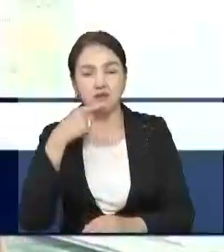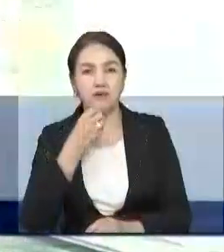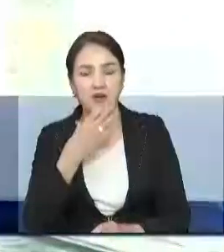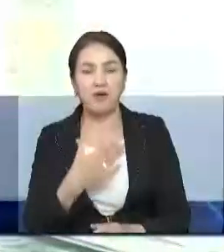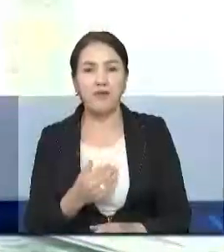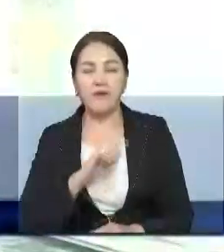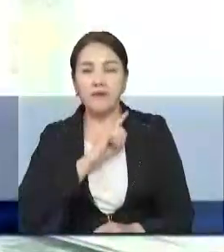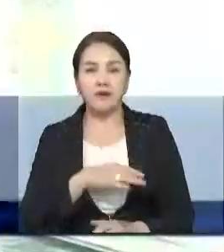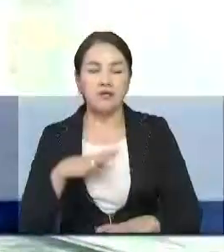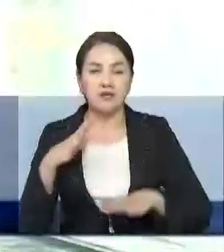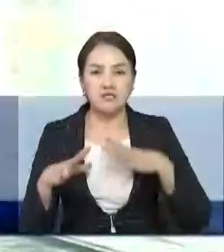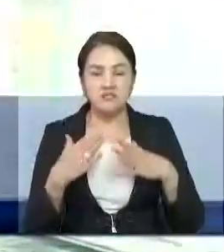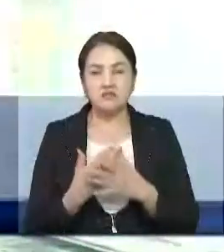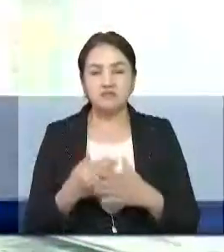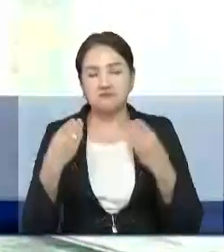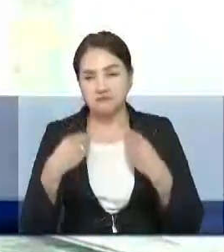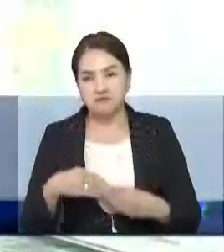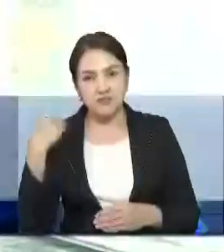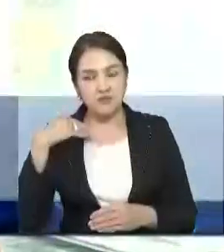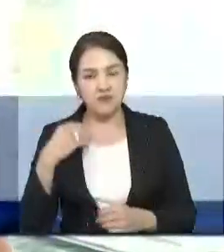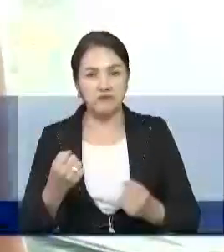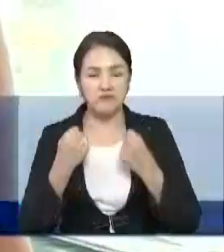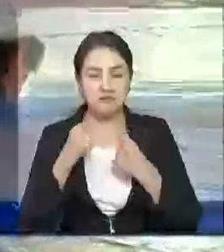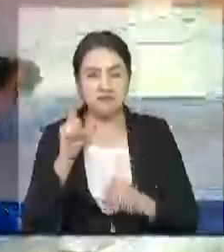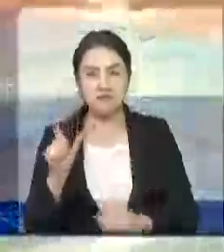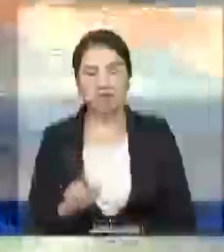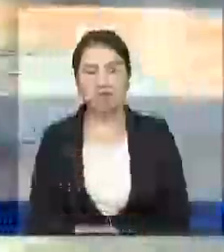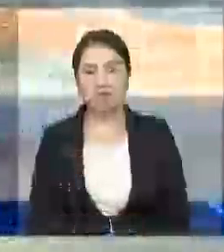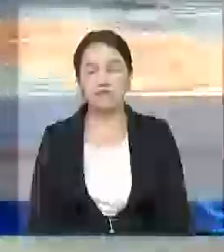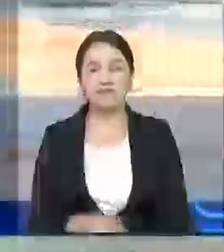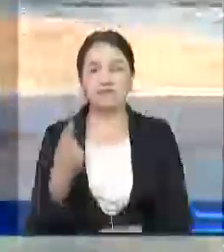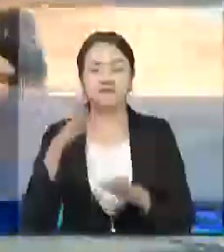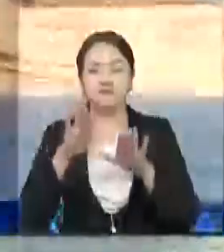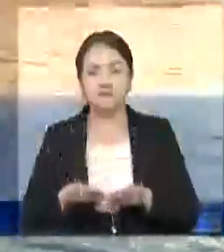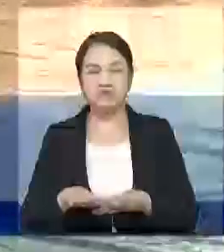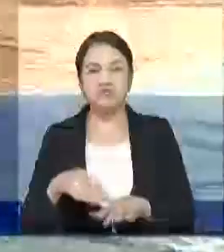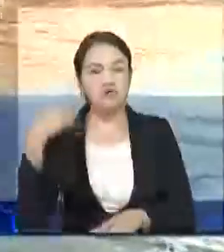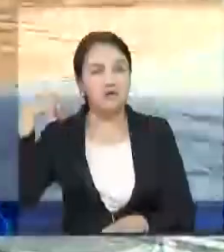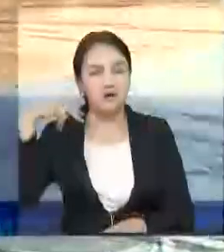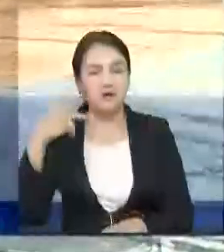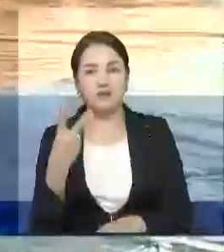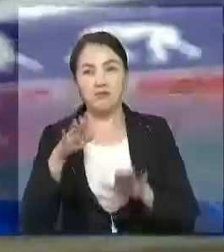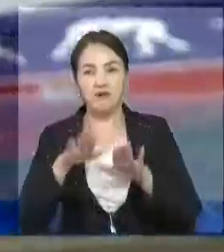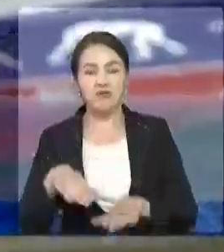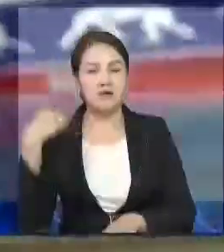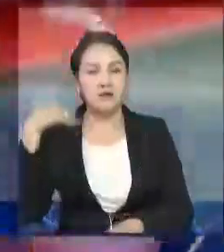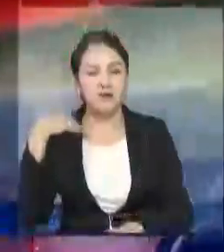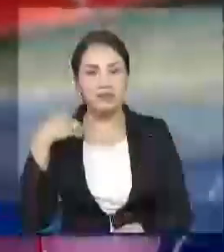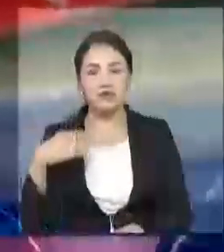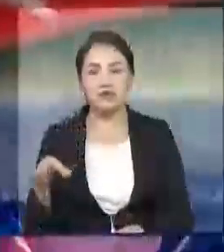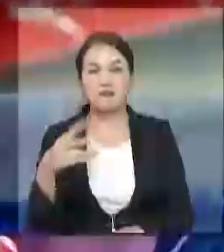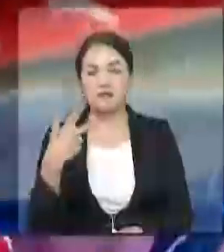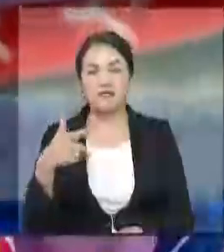хорошую физическую подготовку и форму ахтубинских спортсменов. В целом же первое место досталось сборной Туркестана. Второе место заняла Актюбинская область,